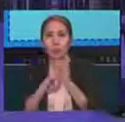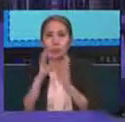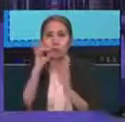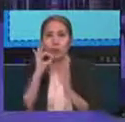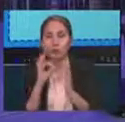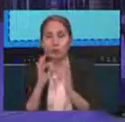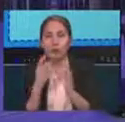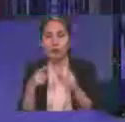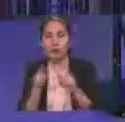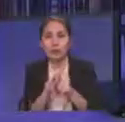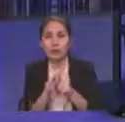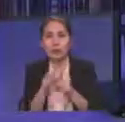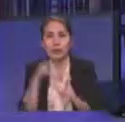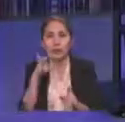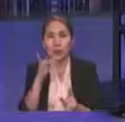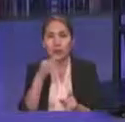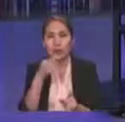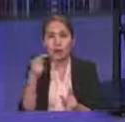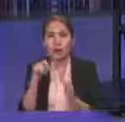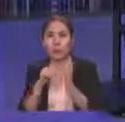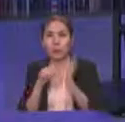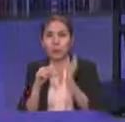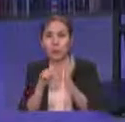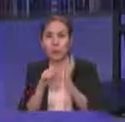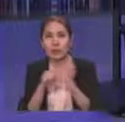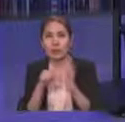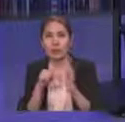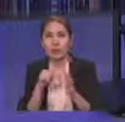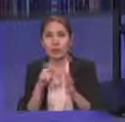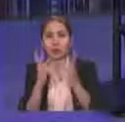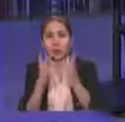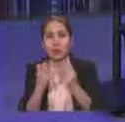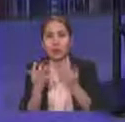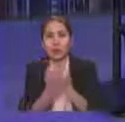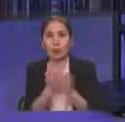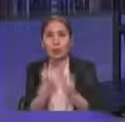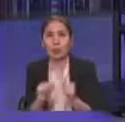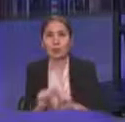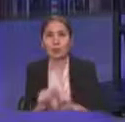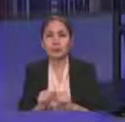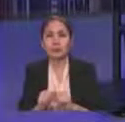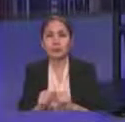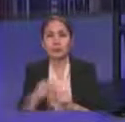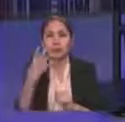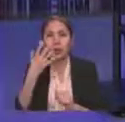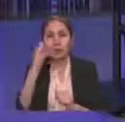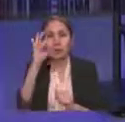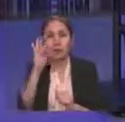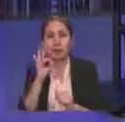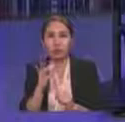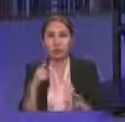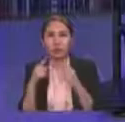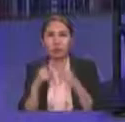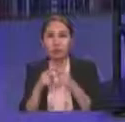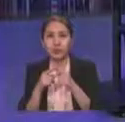gradusga, ya'ni π taqsim 6 ga teng ekanligini hisoblab topamiz. 45 gradusli